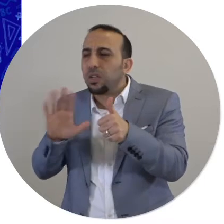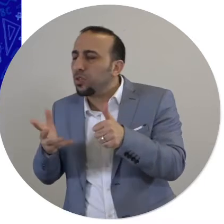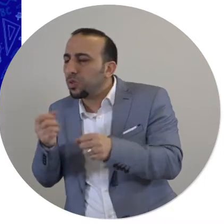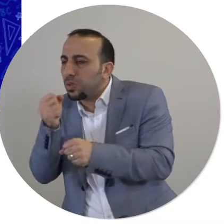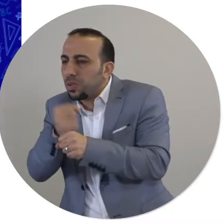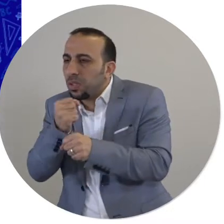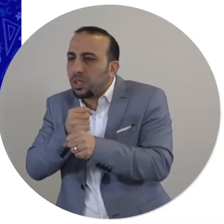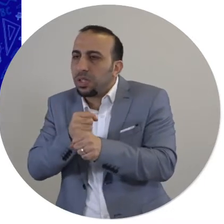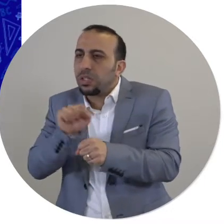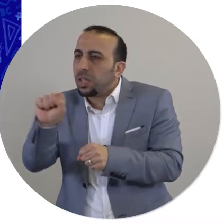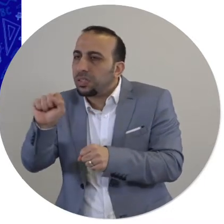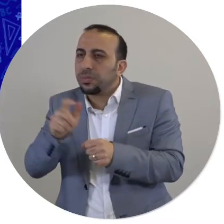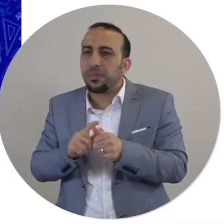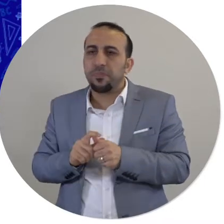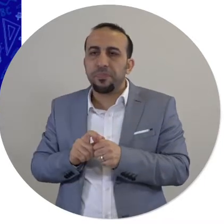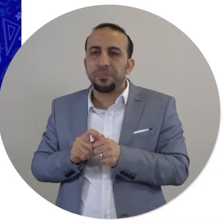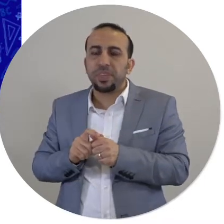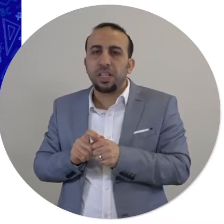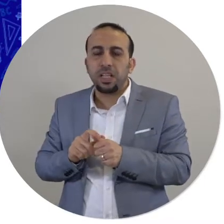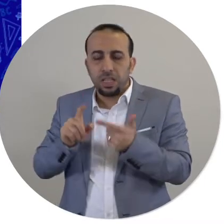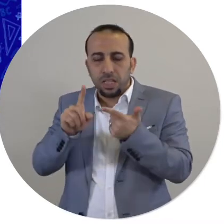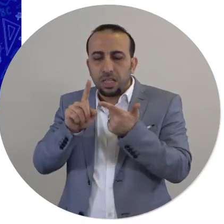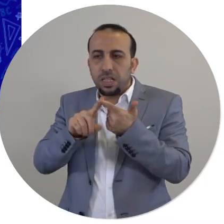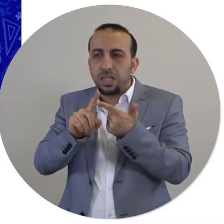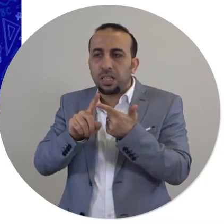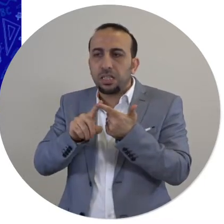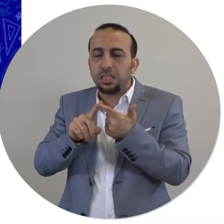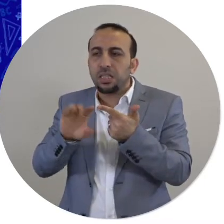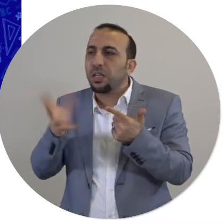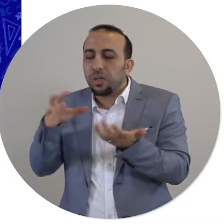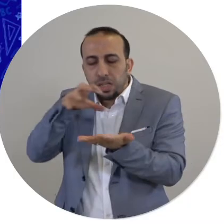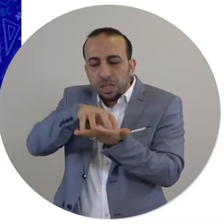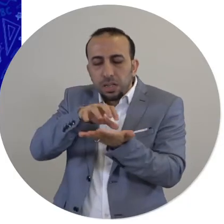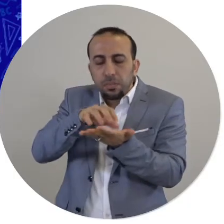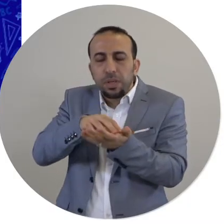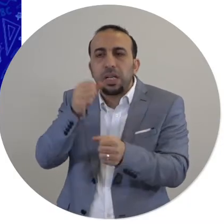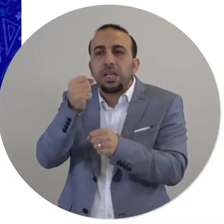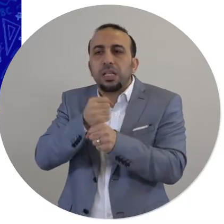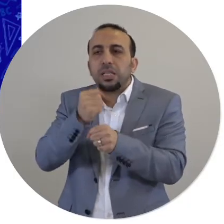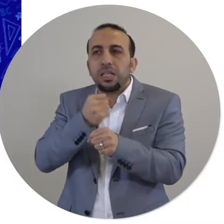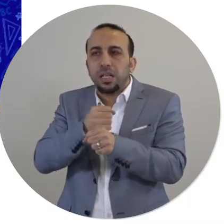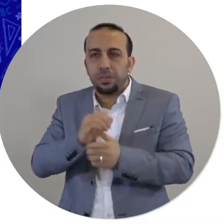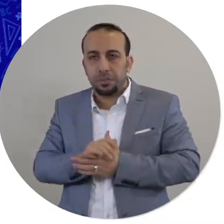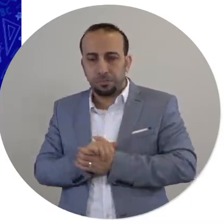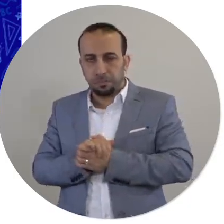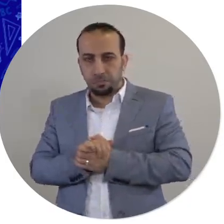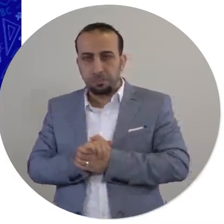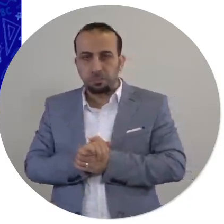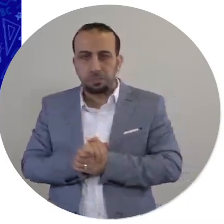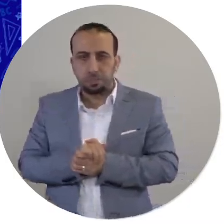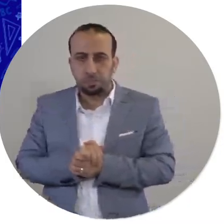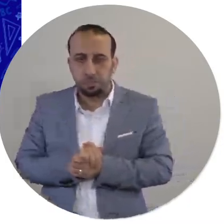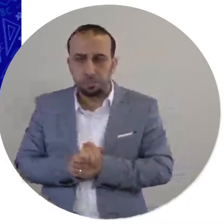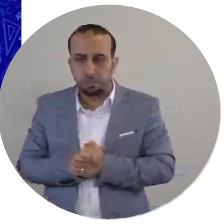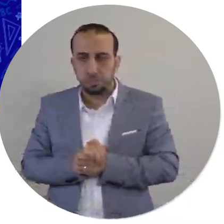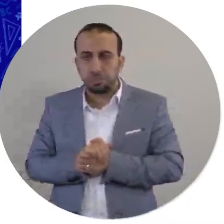يمارسه الفرد، حسب الحالة العملية للفرد، حسب مكان العمل، وحسب نوع المهنة للفرد. سنقارن الآن